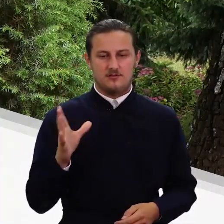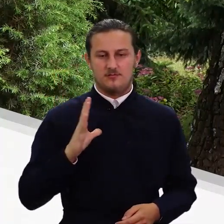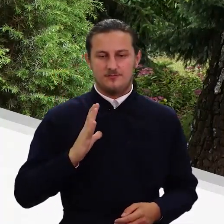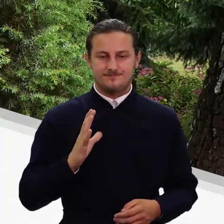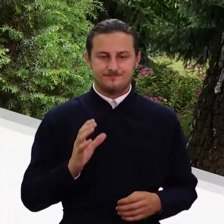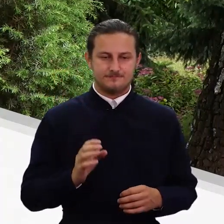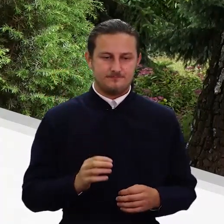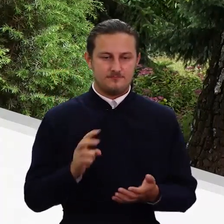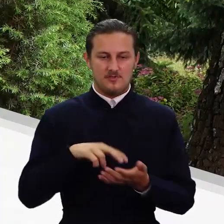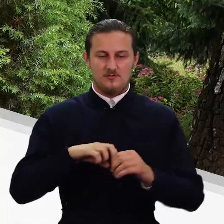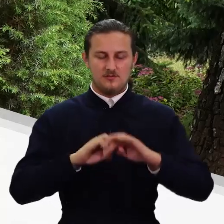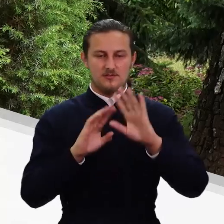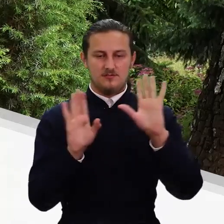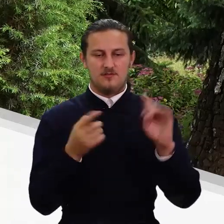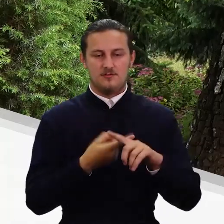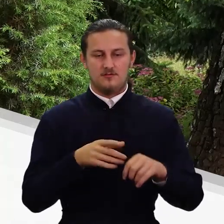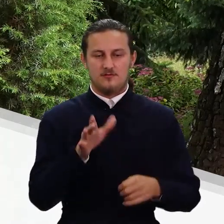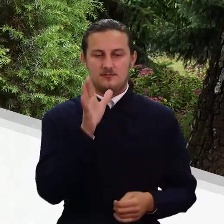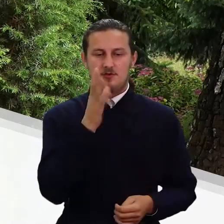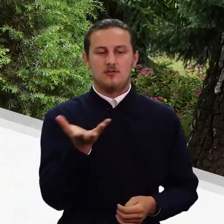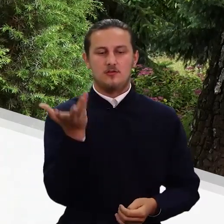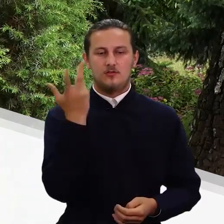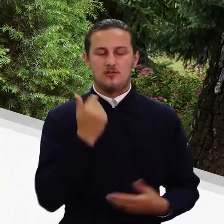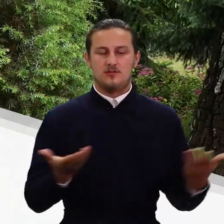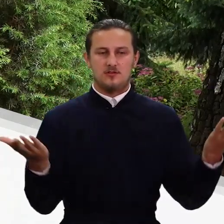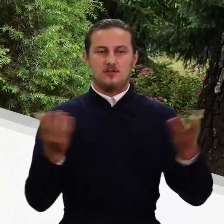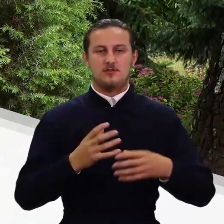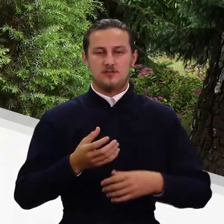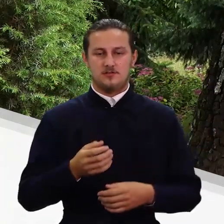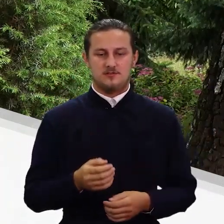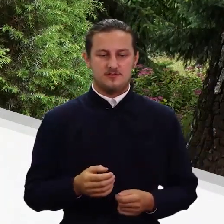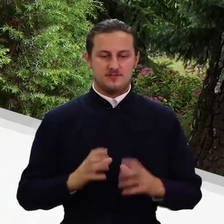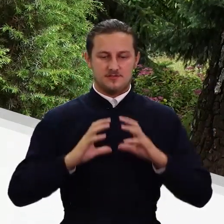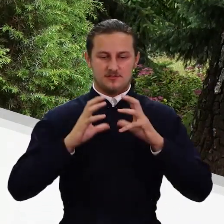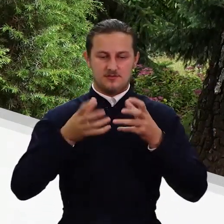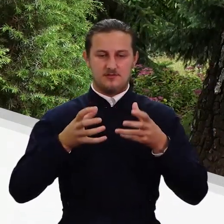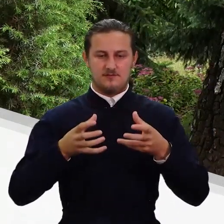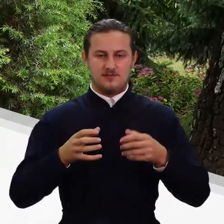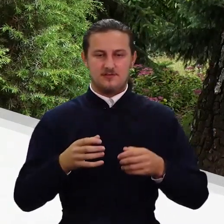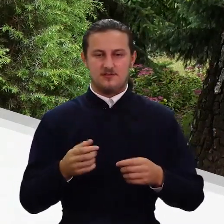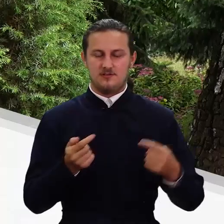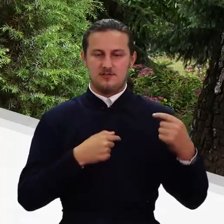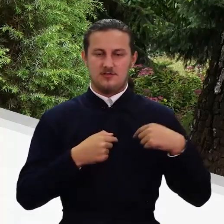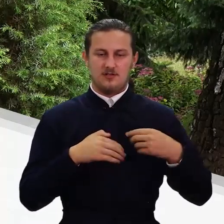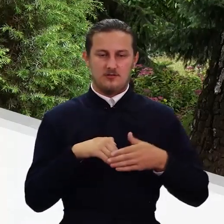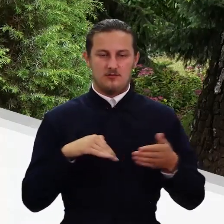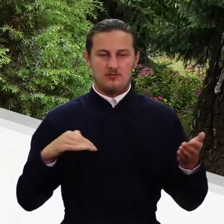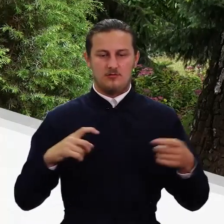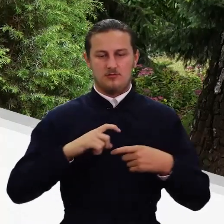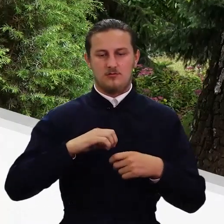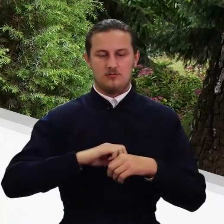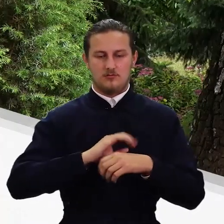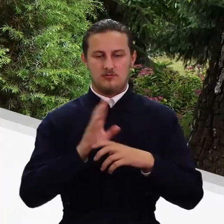церквою. І іменно в цей час, коли наш світ страждає від страшної пандемії, люди в паніці, в